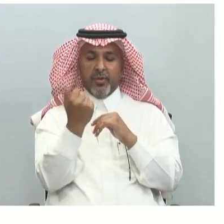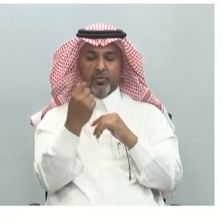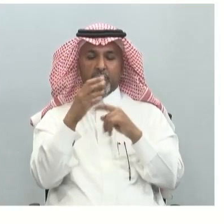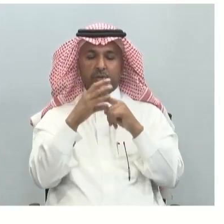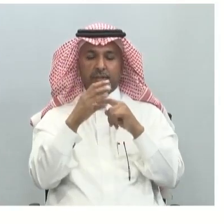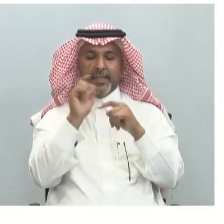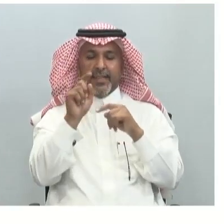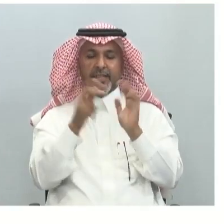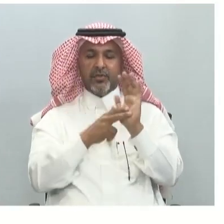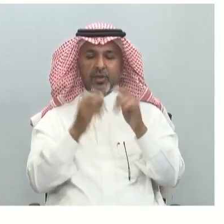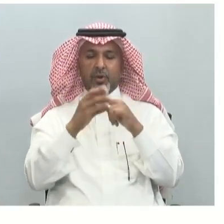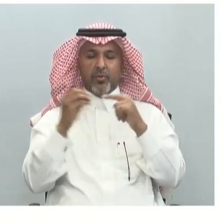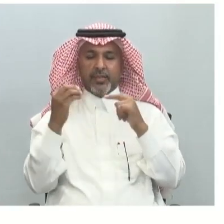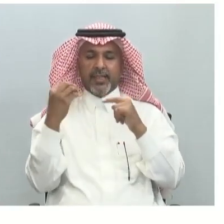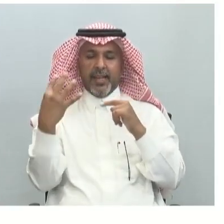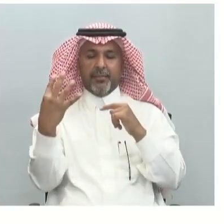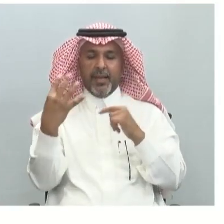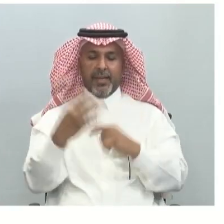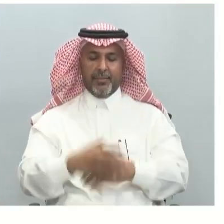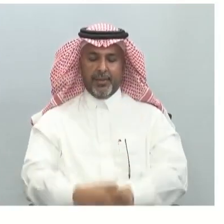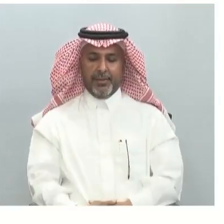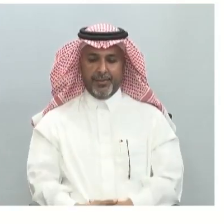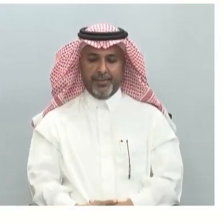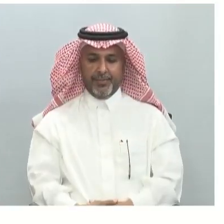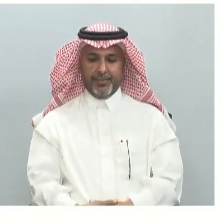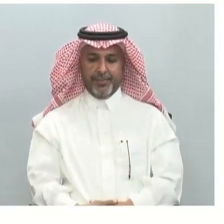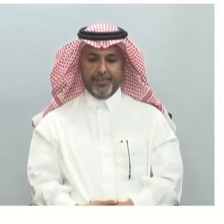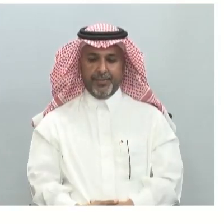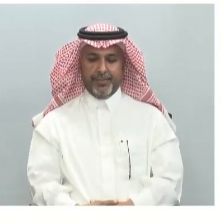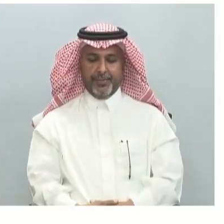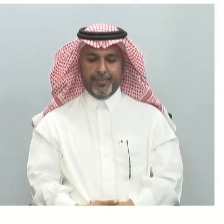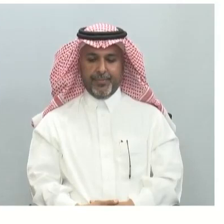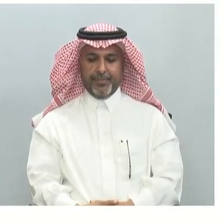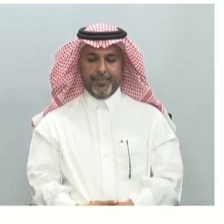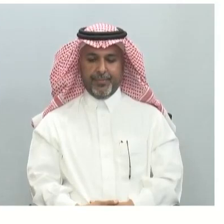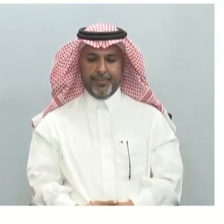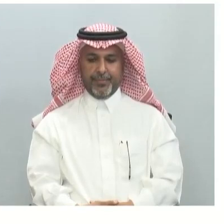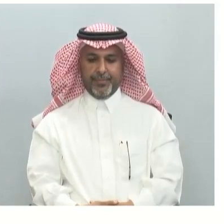اكس تساوي اثنين او سالب اربعه